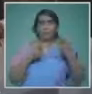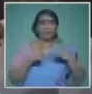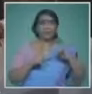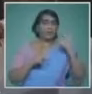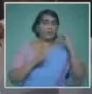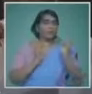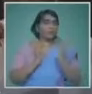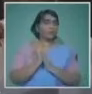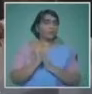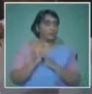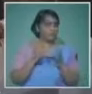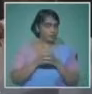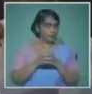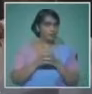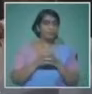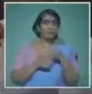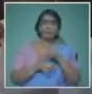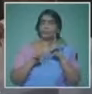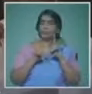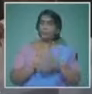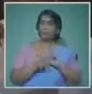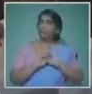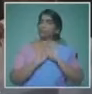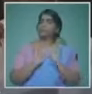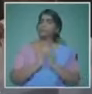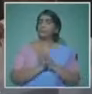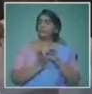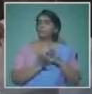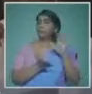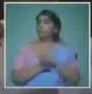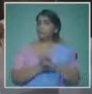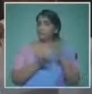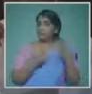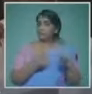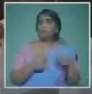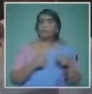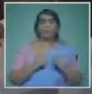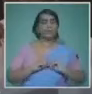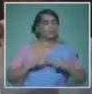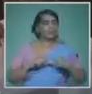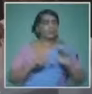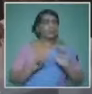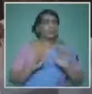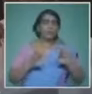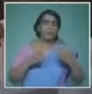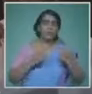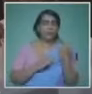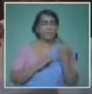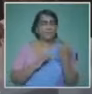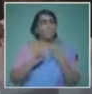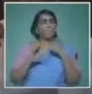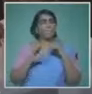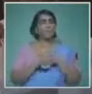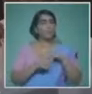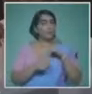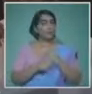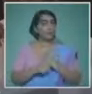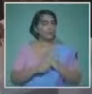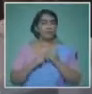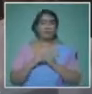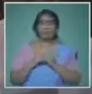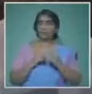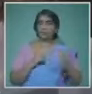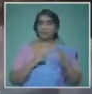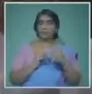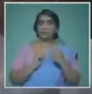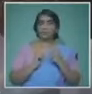විශේෂ කාර්ය සභා ටික. ඉතින් මේ ආදී වශයෙන් මේ සියල්ලම ස්ථාපනය කළා. මේක කරගෙන යන්න ඕනේ. කවුරු බලයේ හිටියත් රජයක් පවත්වාගෙන